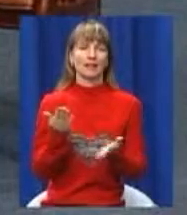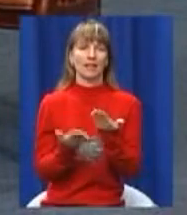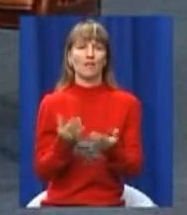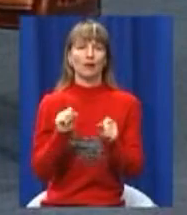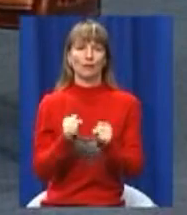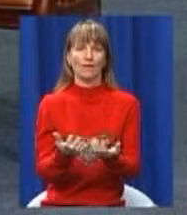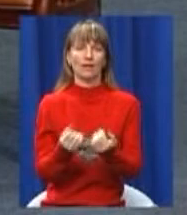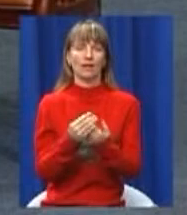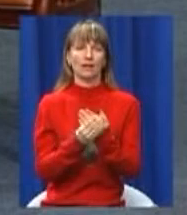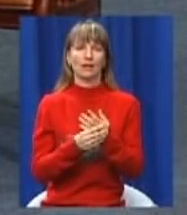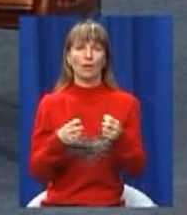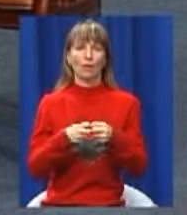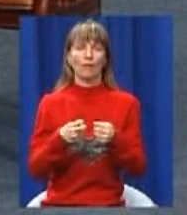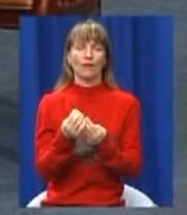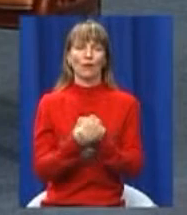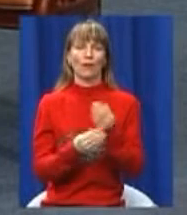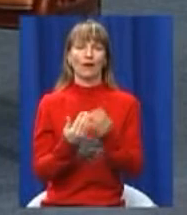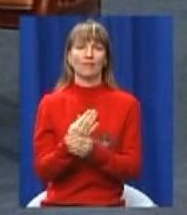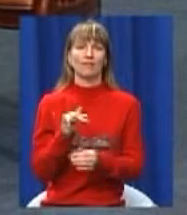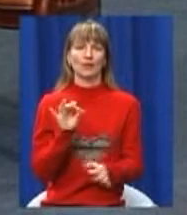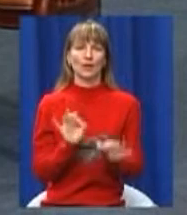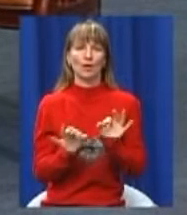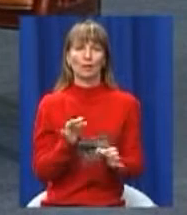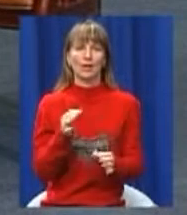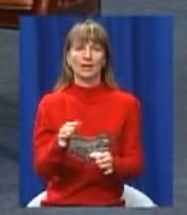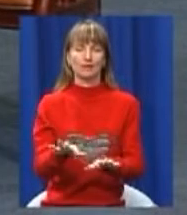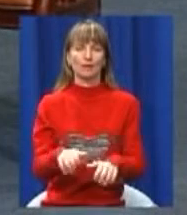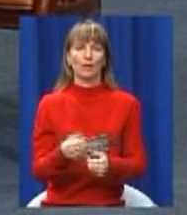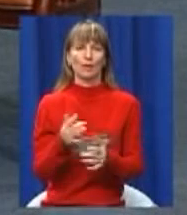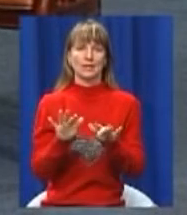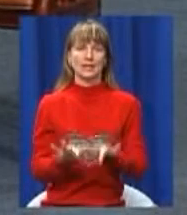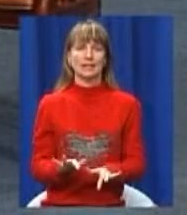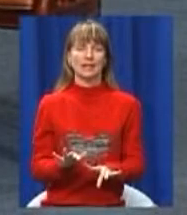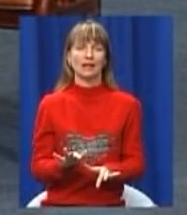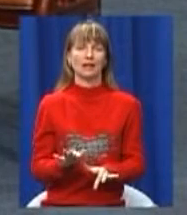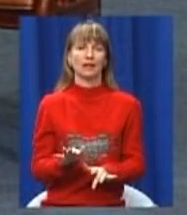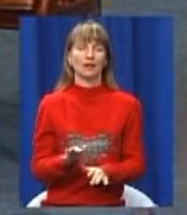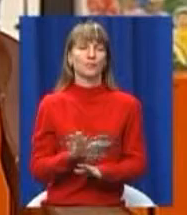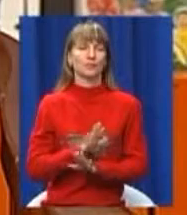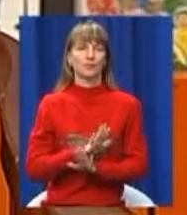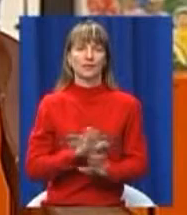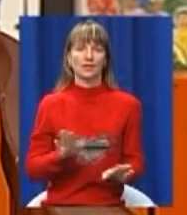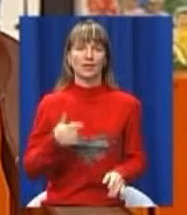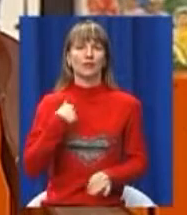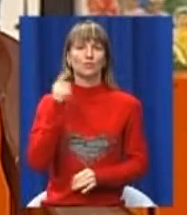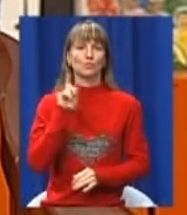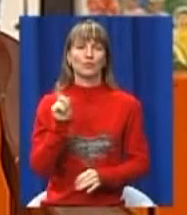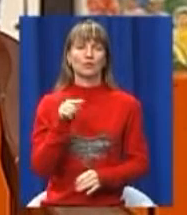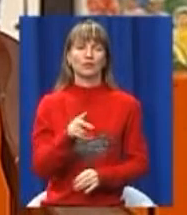взяти, одягнути гумові рукавиці, і нормально все, і сніг береться, і все. Чи як ти думаєш? Ні, я думаю, що